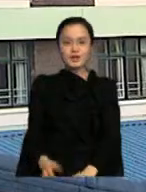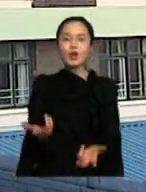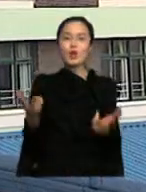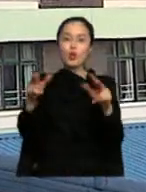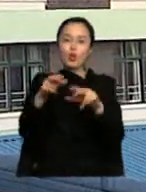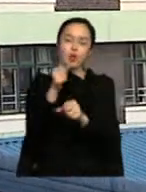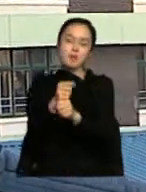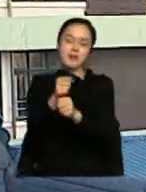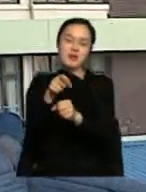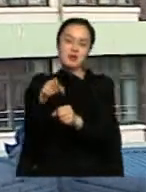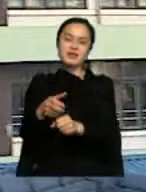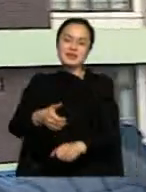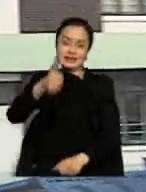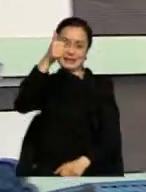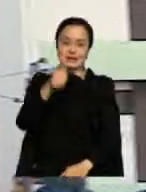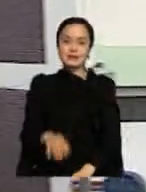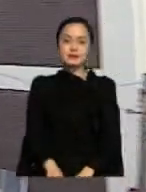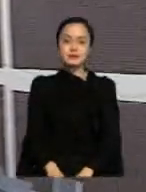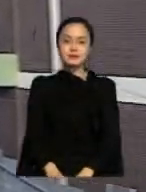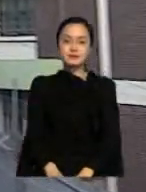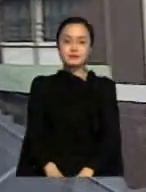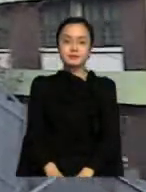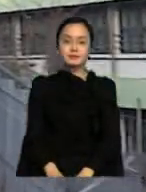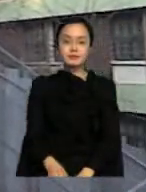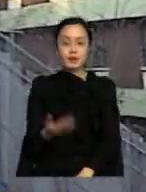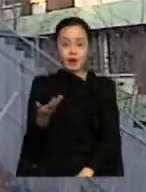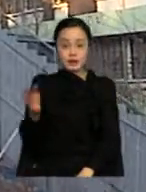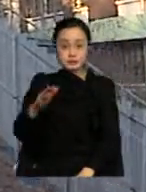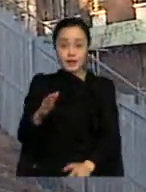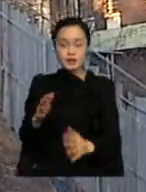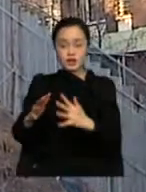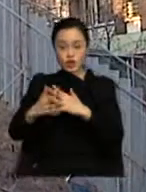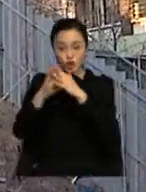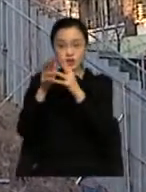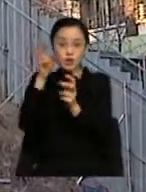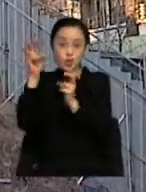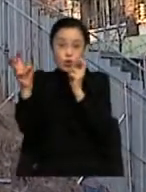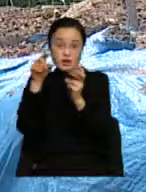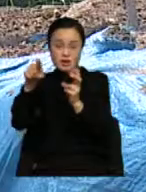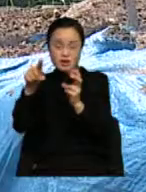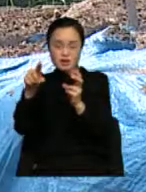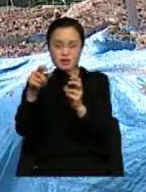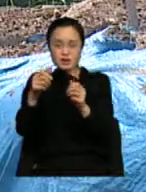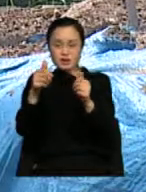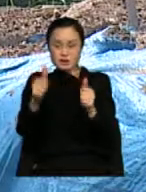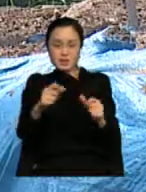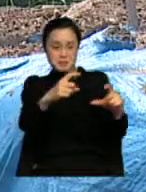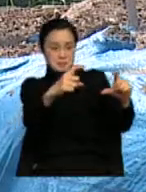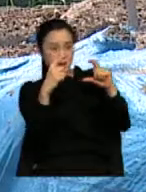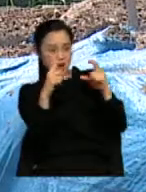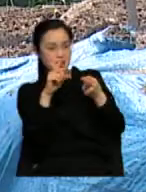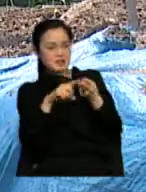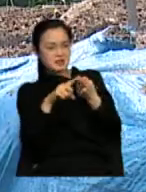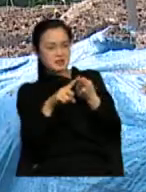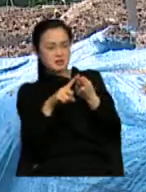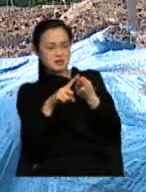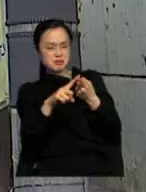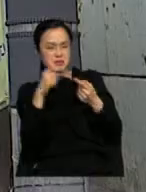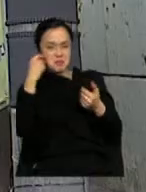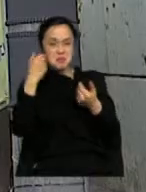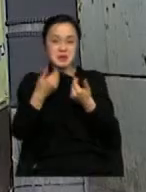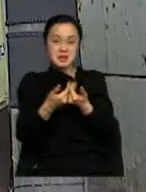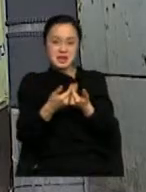해서 하지만 궁동 산 개발을 추진하는 건설업체가 이번 행정 심판의 결과에 이의를 제기할 것으로 보이는 상황